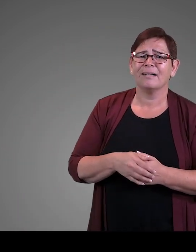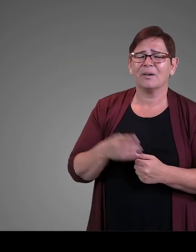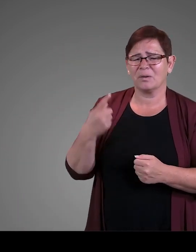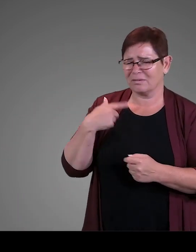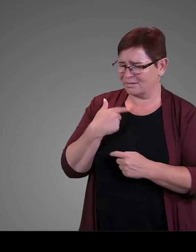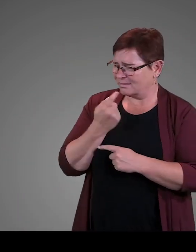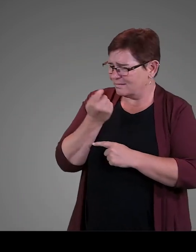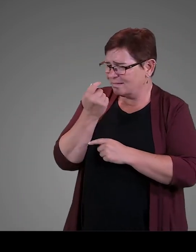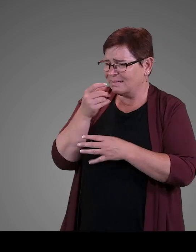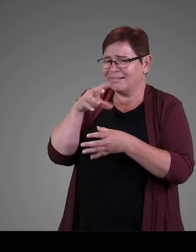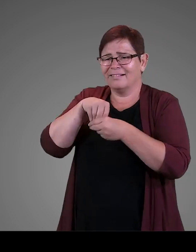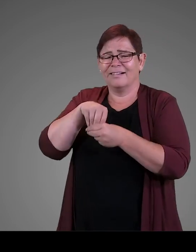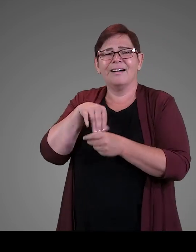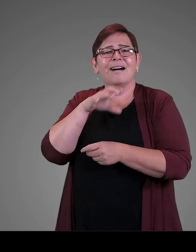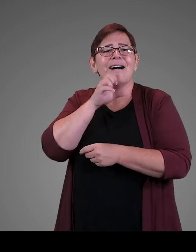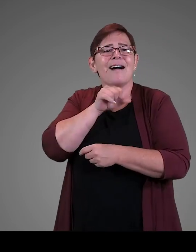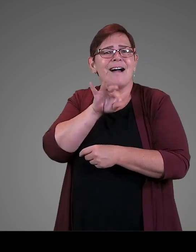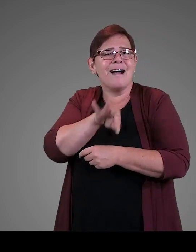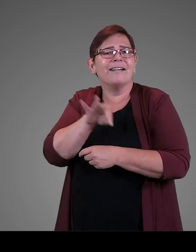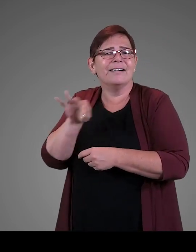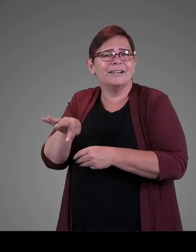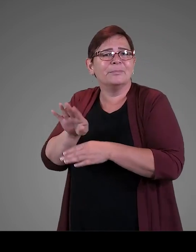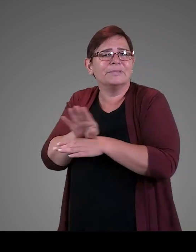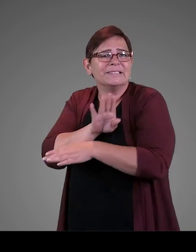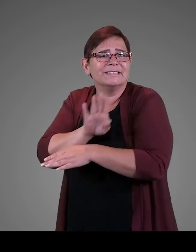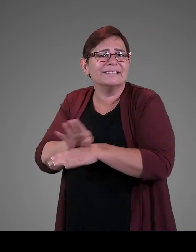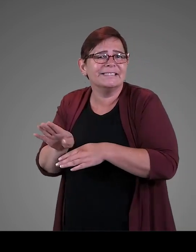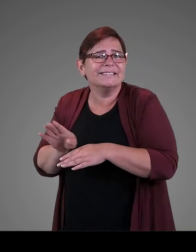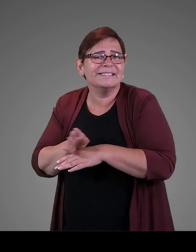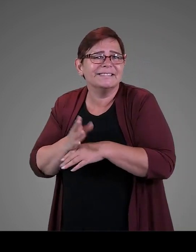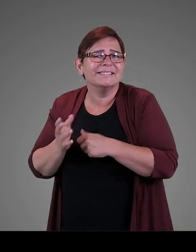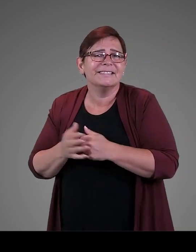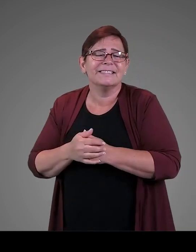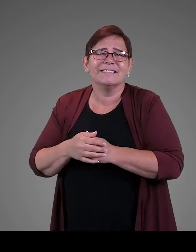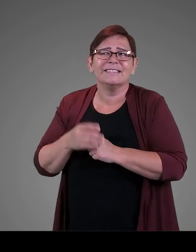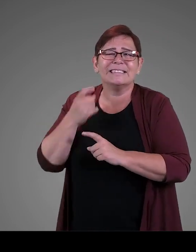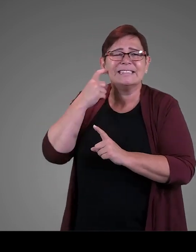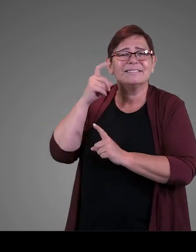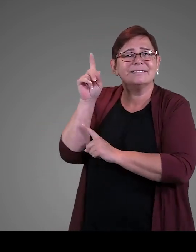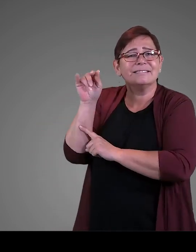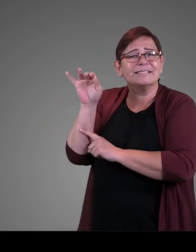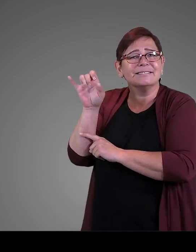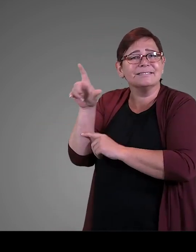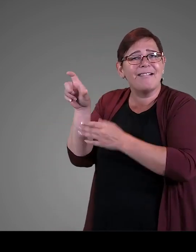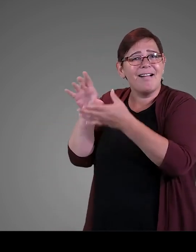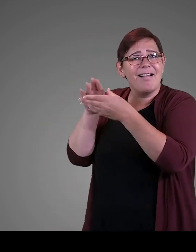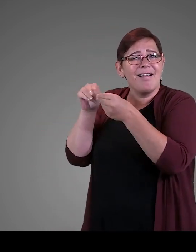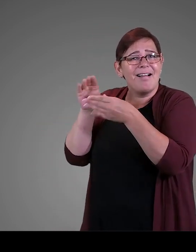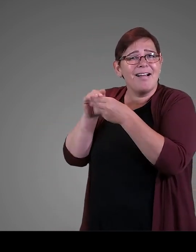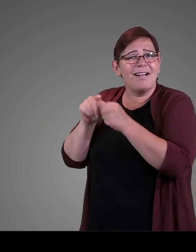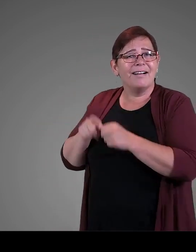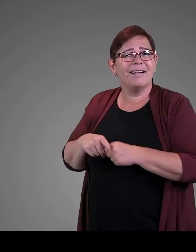antiquités. Vous m'excuserez. Les antiquités. Mais,